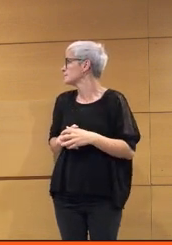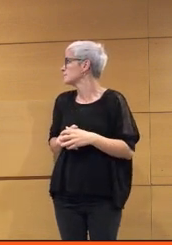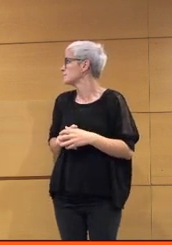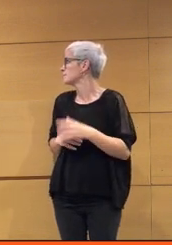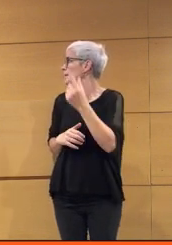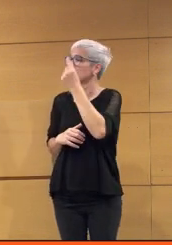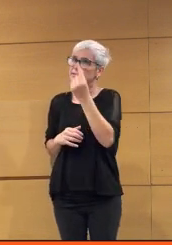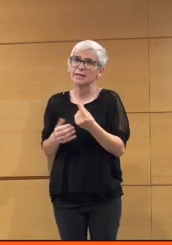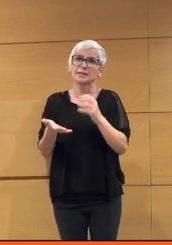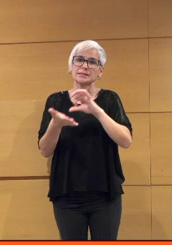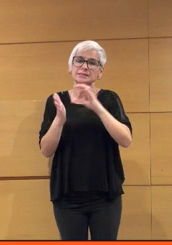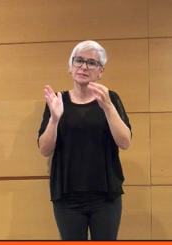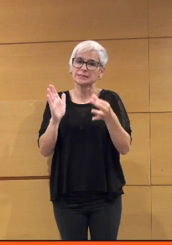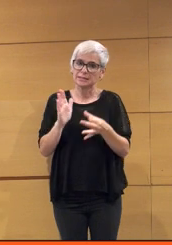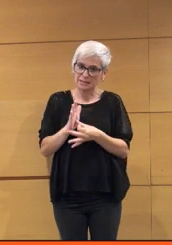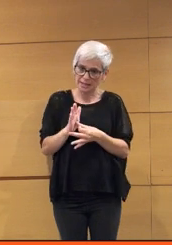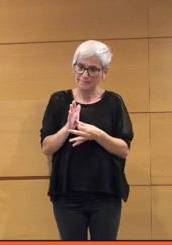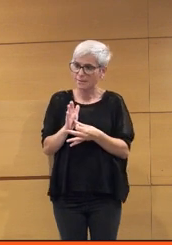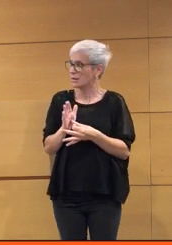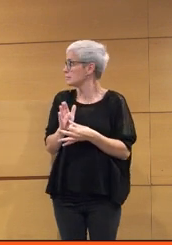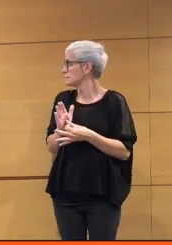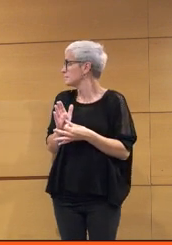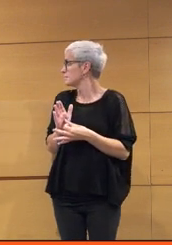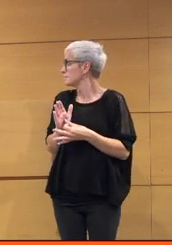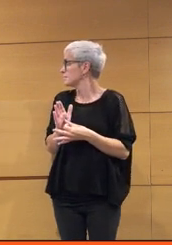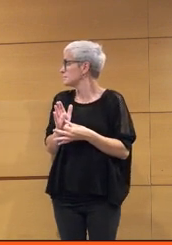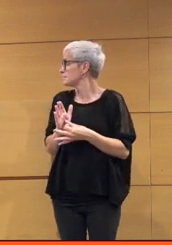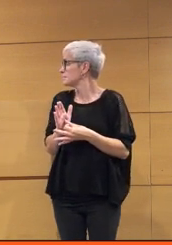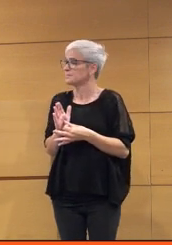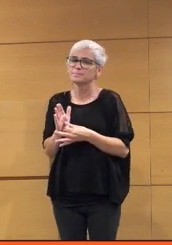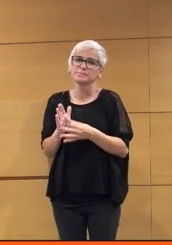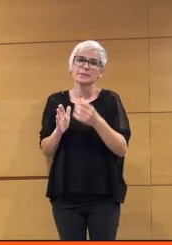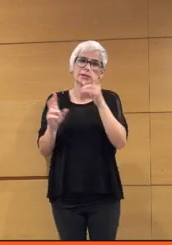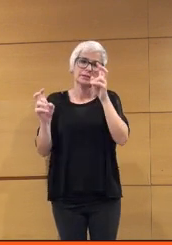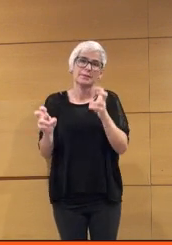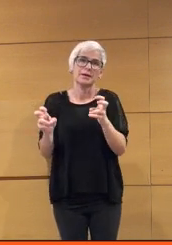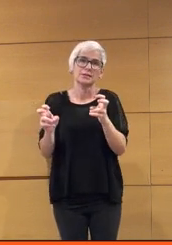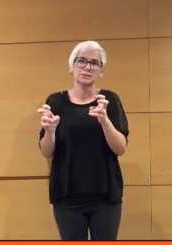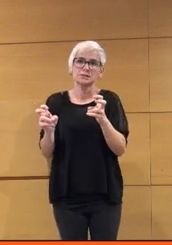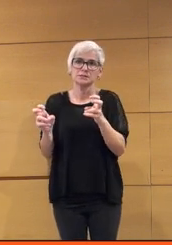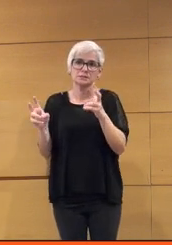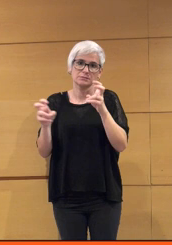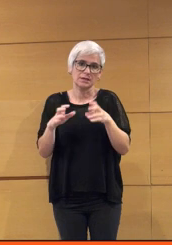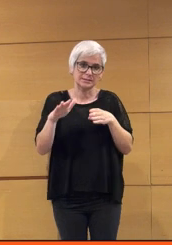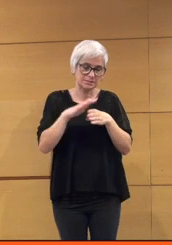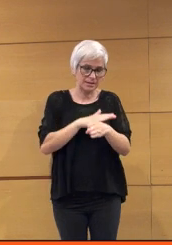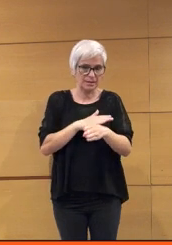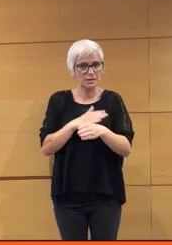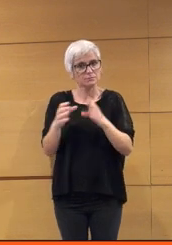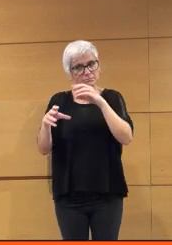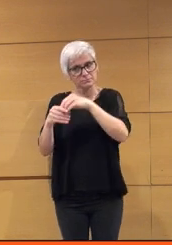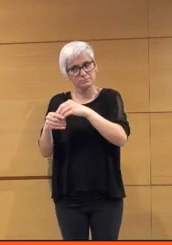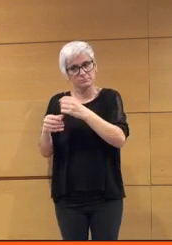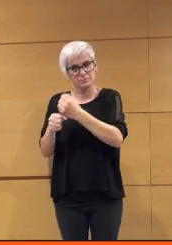disseny de sistema, la perspectiva de disseny de sistema, qüestions, no, d'accessibilitat. També